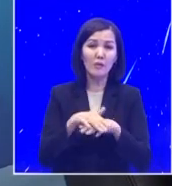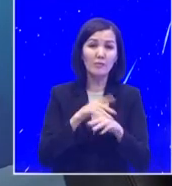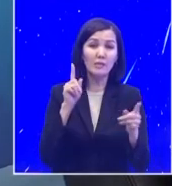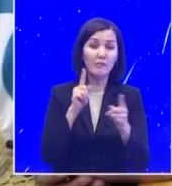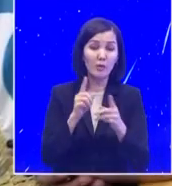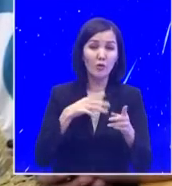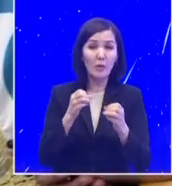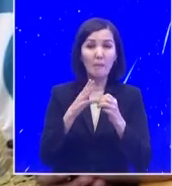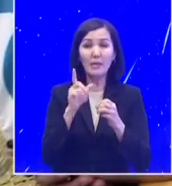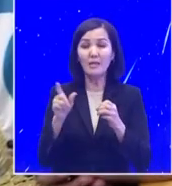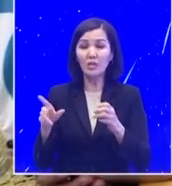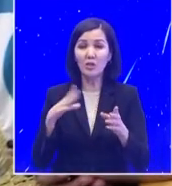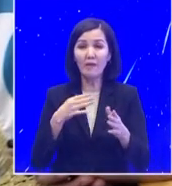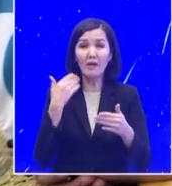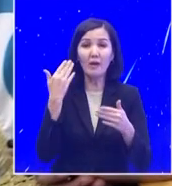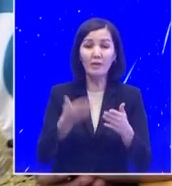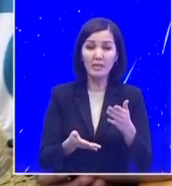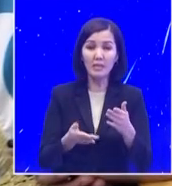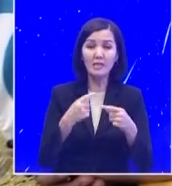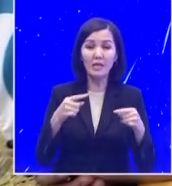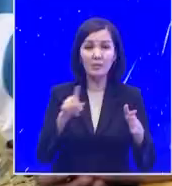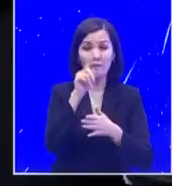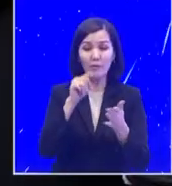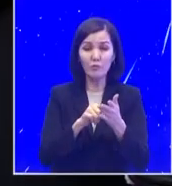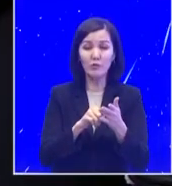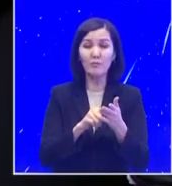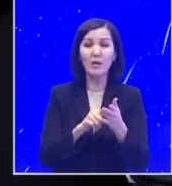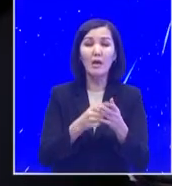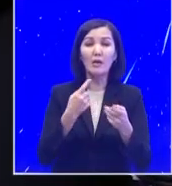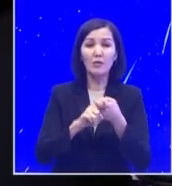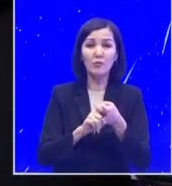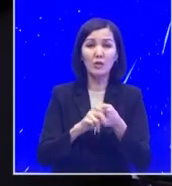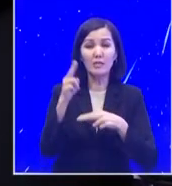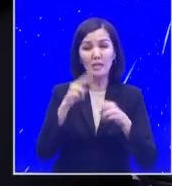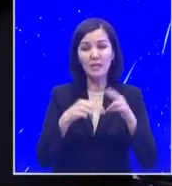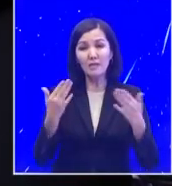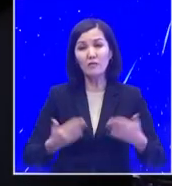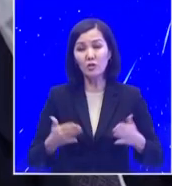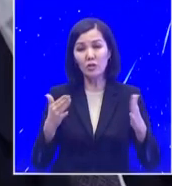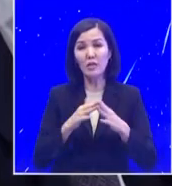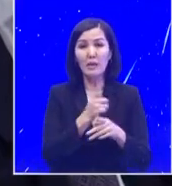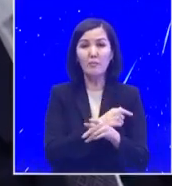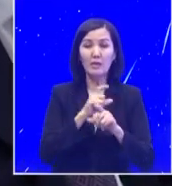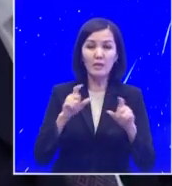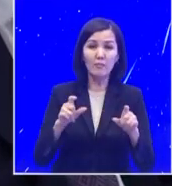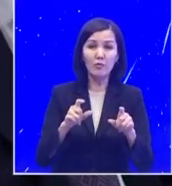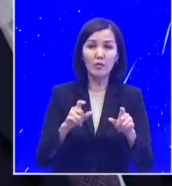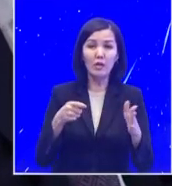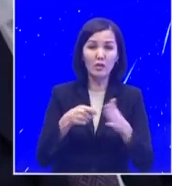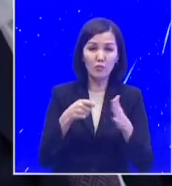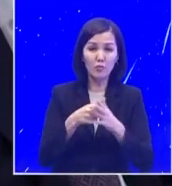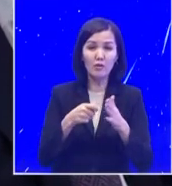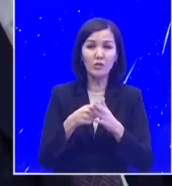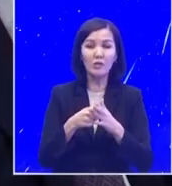прием. 15 человек обратились с различными вопросами, которые касались строительства жилья медработникам, откормочного